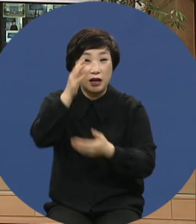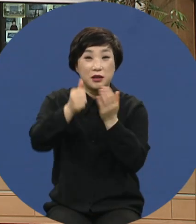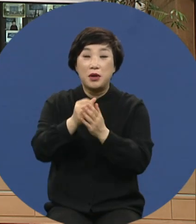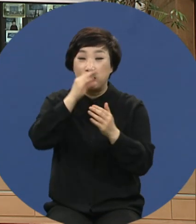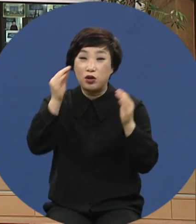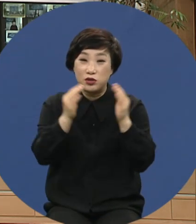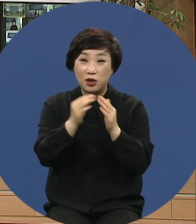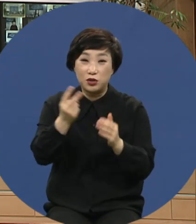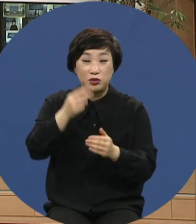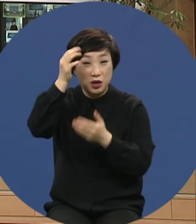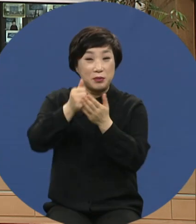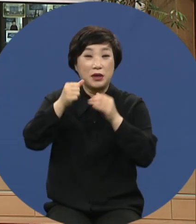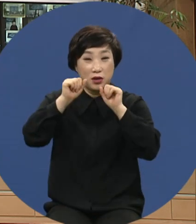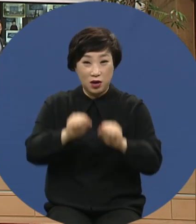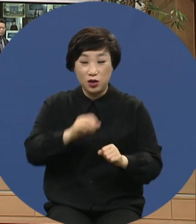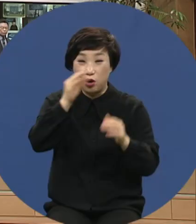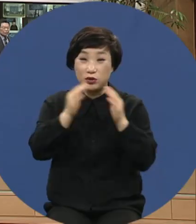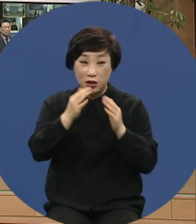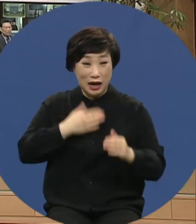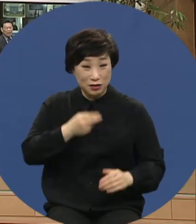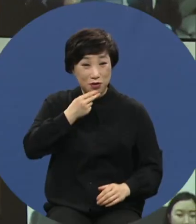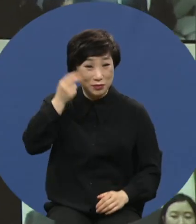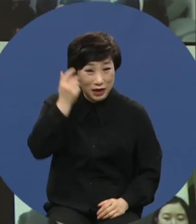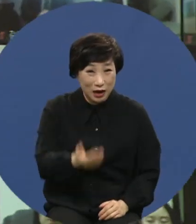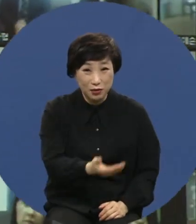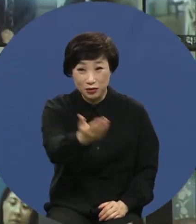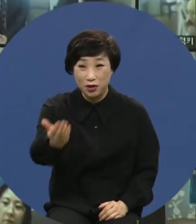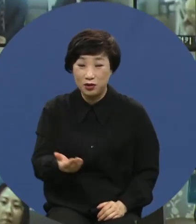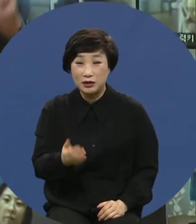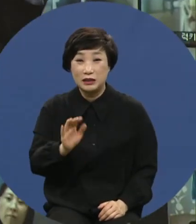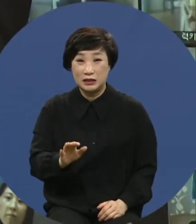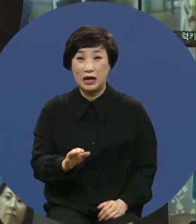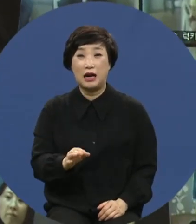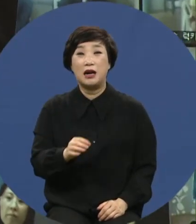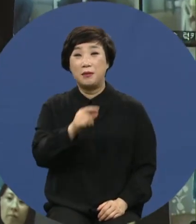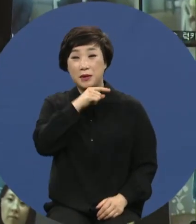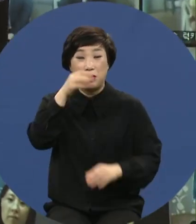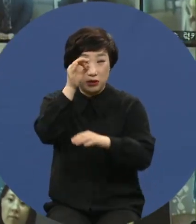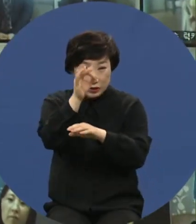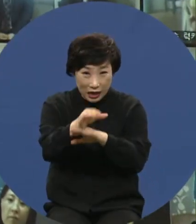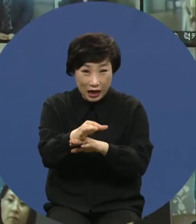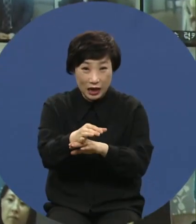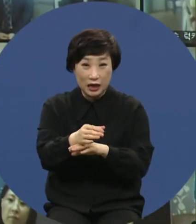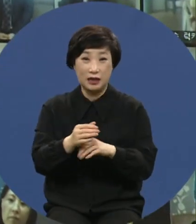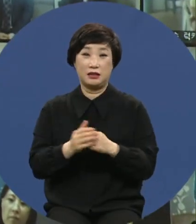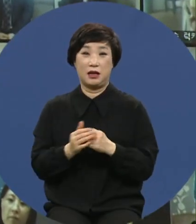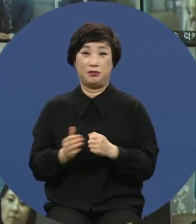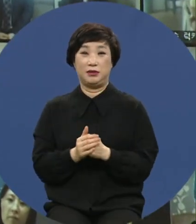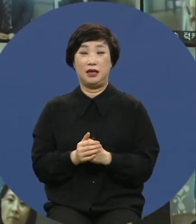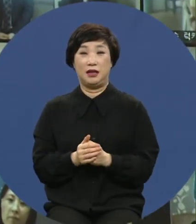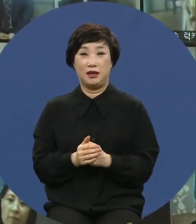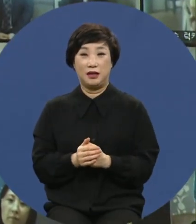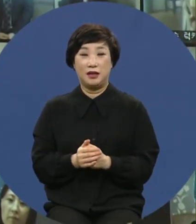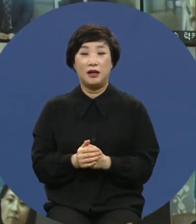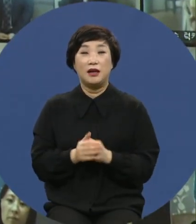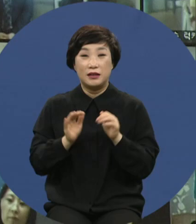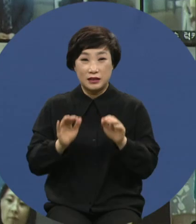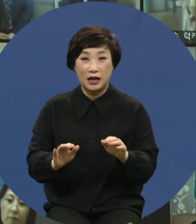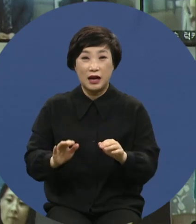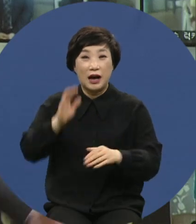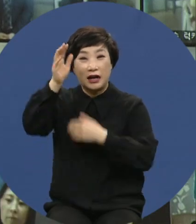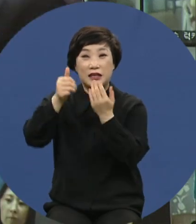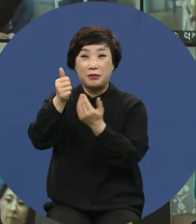것과 성령이 구하는 전인 것을 알지 못하느냐. 너희는 피로 값주고 산 것이 되었으니